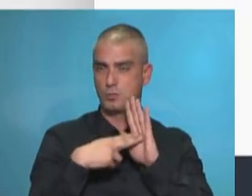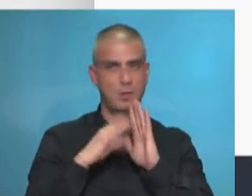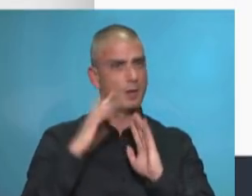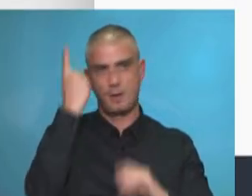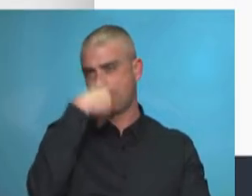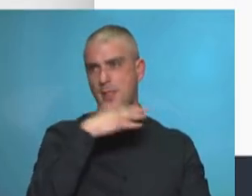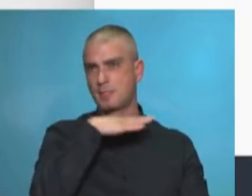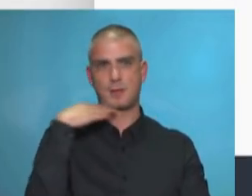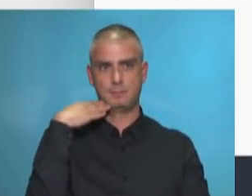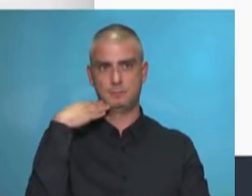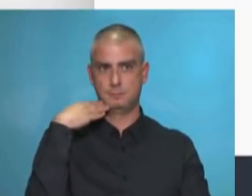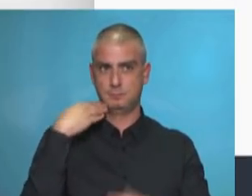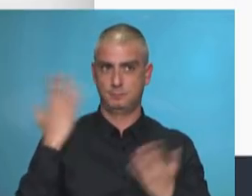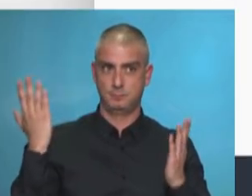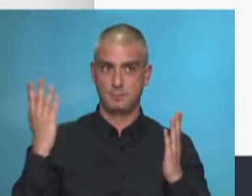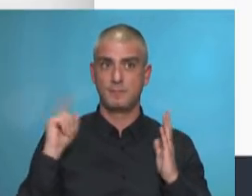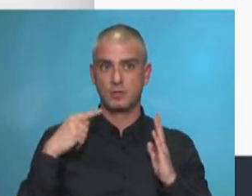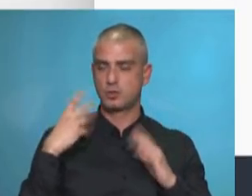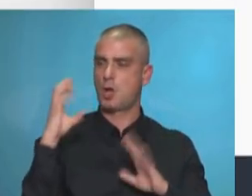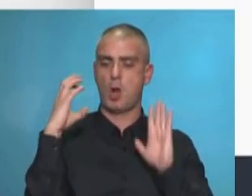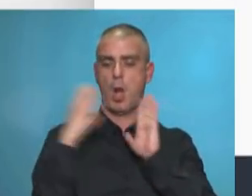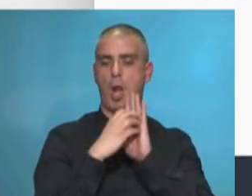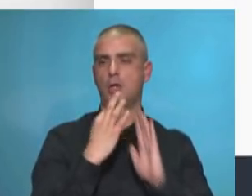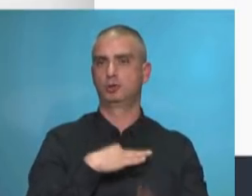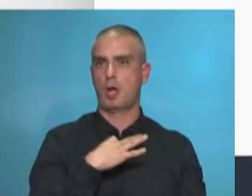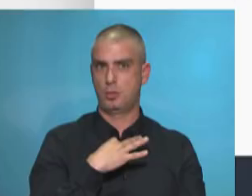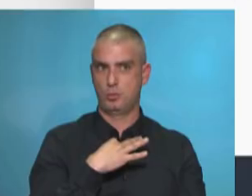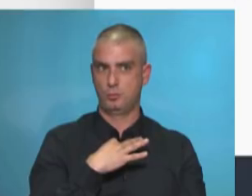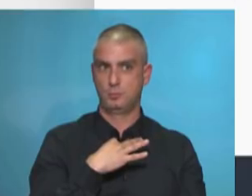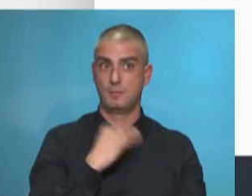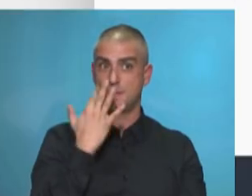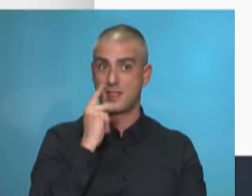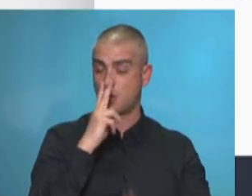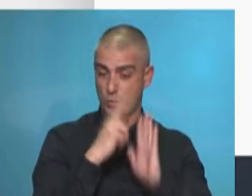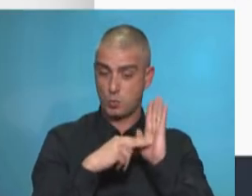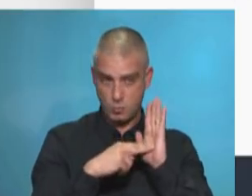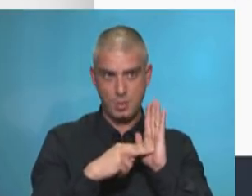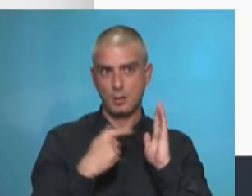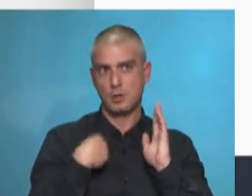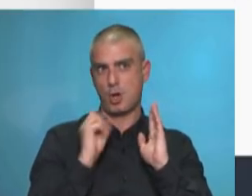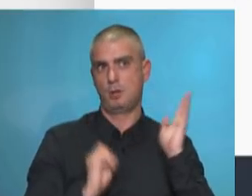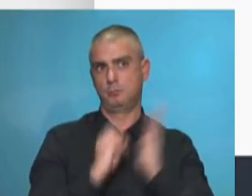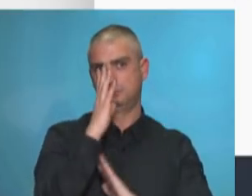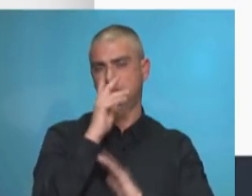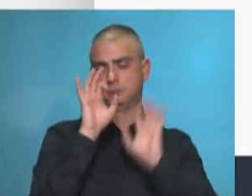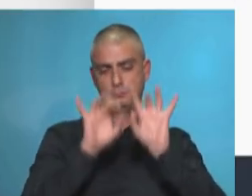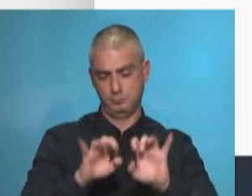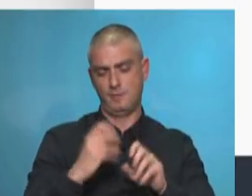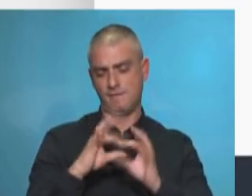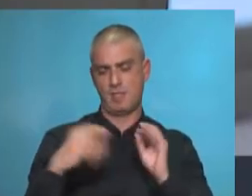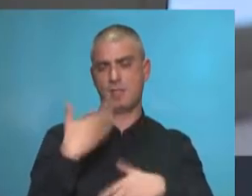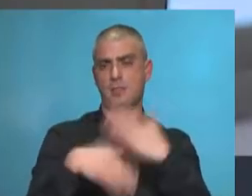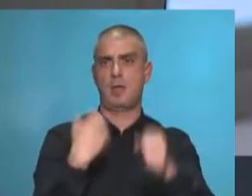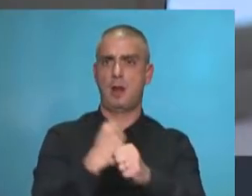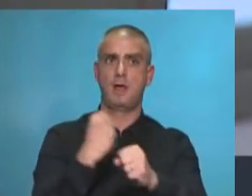הפנים, כאילו עד הצבא. אבל שיהיה את הלוגו שלנו, ברגע שיהיה תמונה, נוכל לעלות איזה טקסט שתחיל